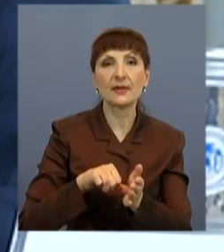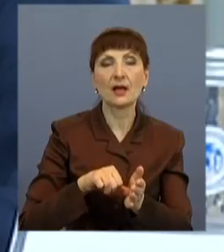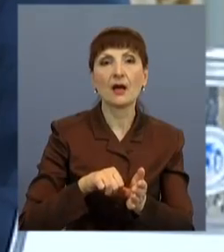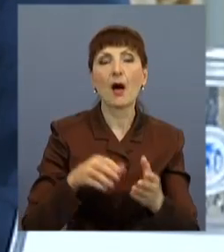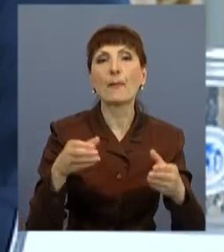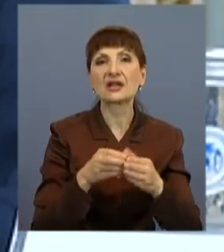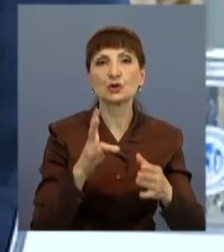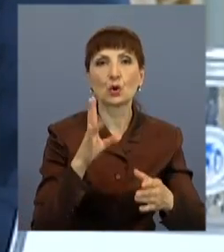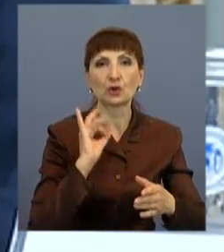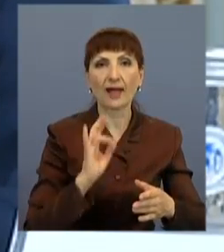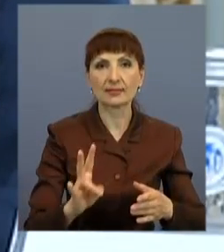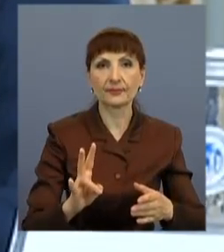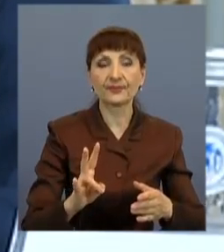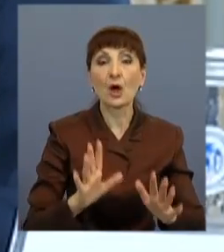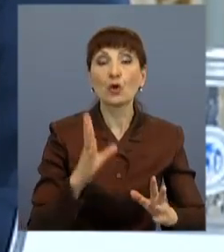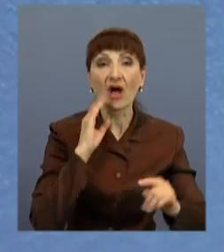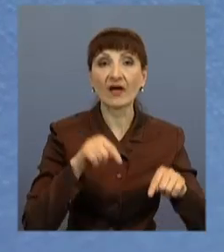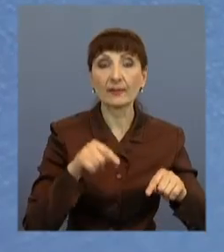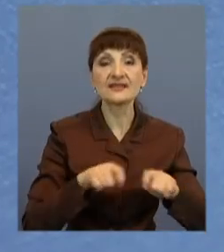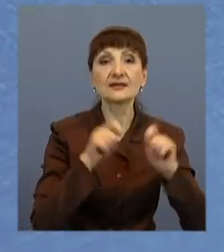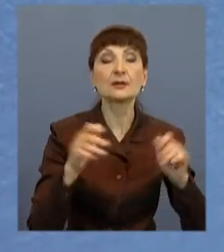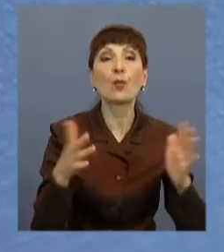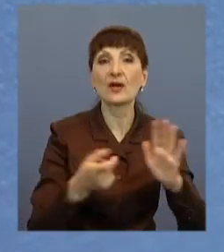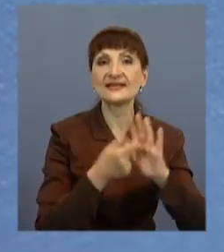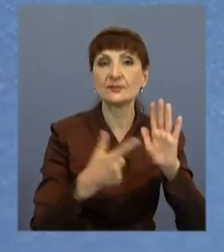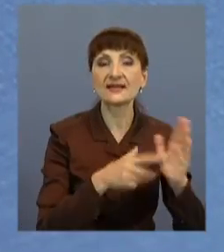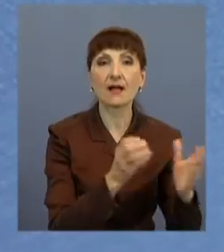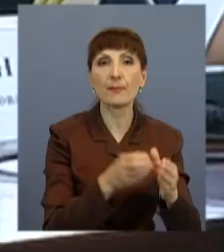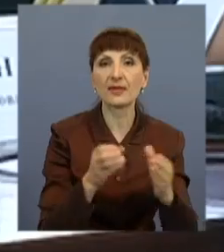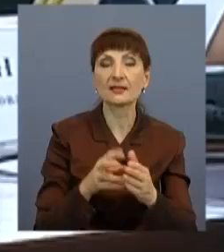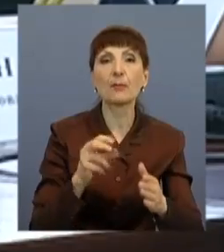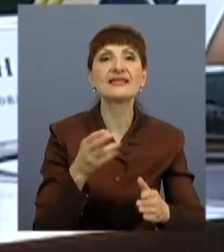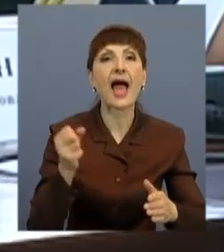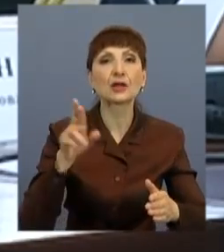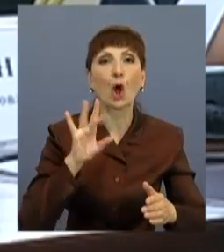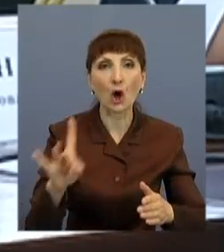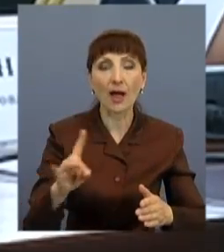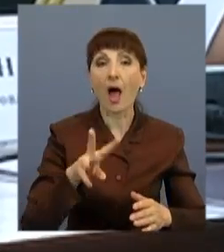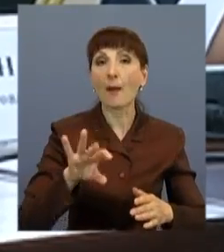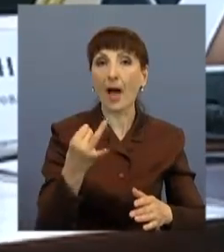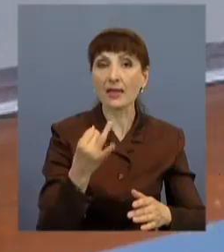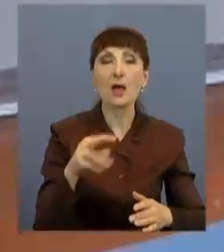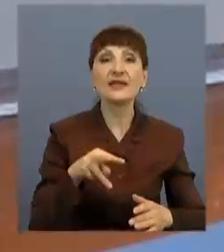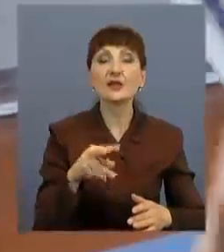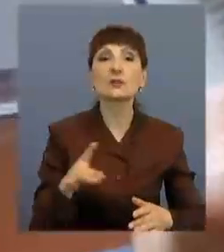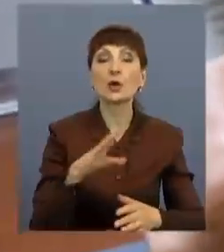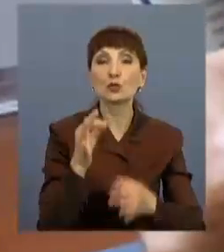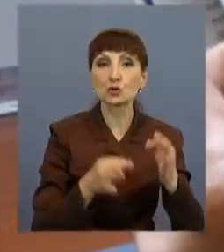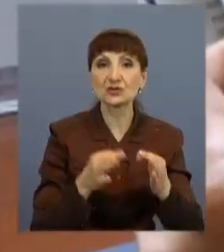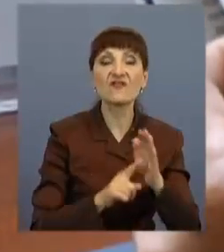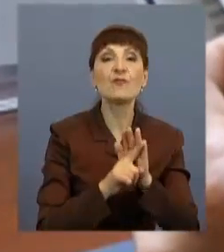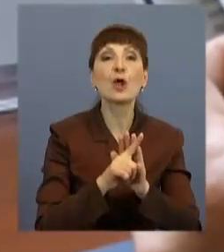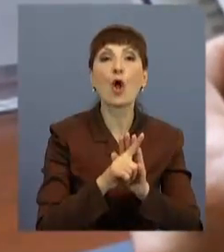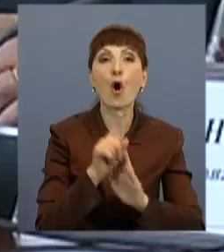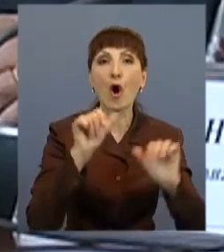с представителями партии «Нур Отан». Только в Алматы открыто более 17 кабинетов медиации, а с мая в Медеусском районном суде в пилотном